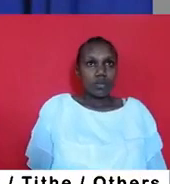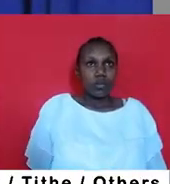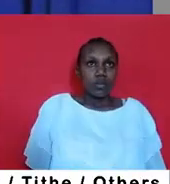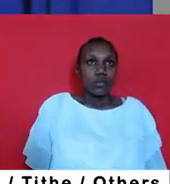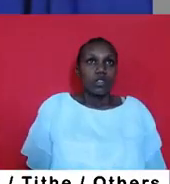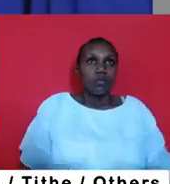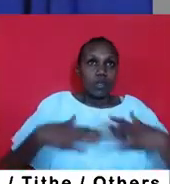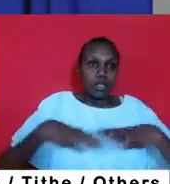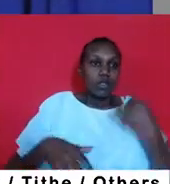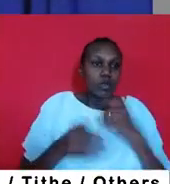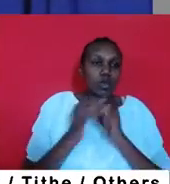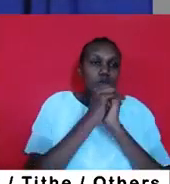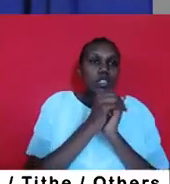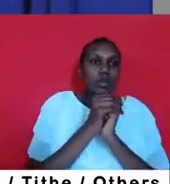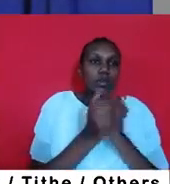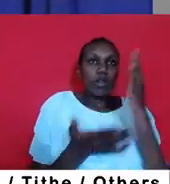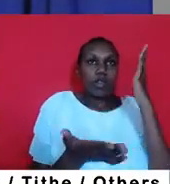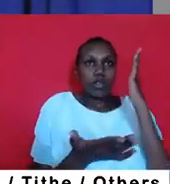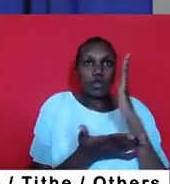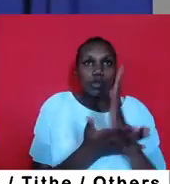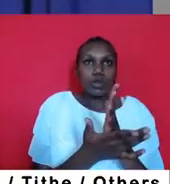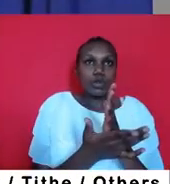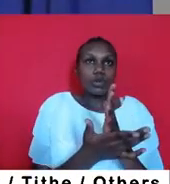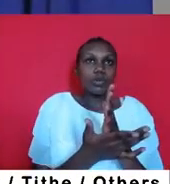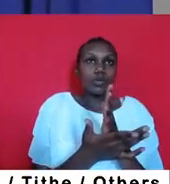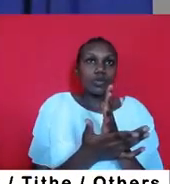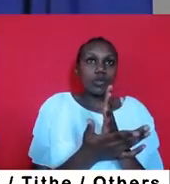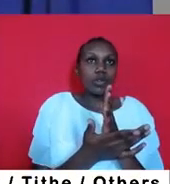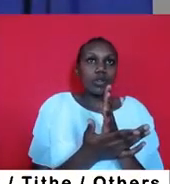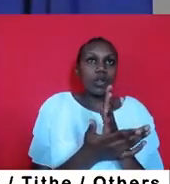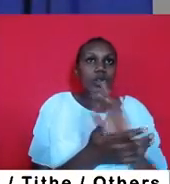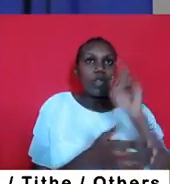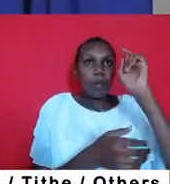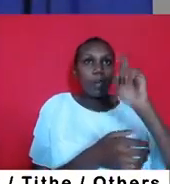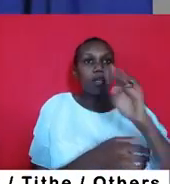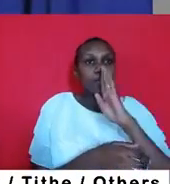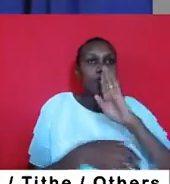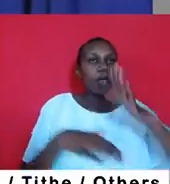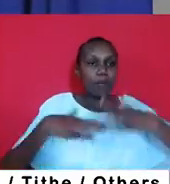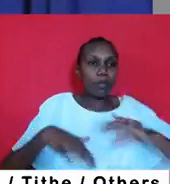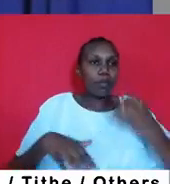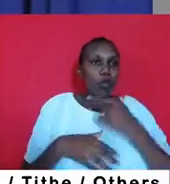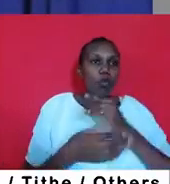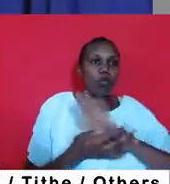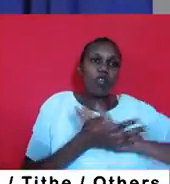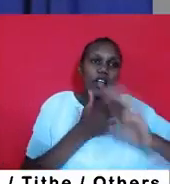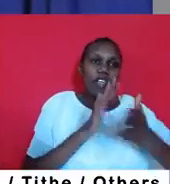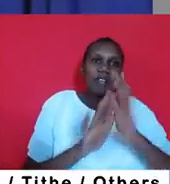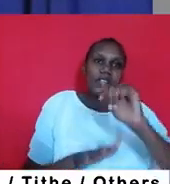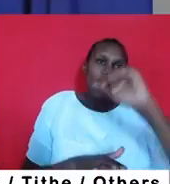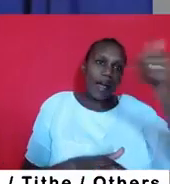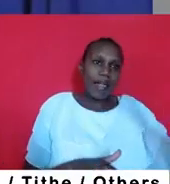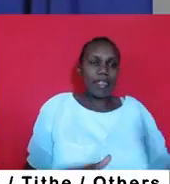waabuduo kwa haki na kweli wanafaa wawe watu wa kusameheana.